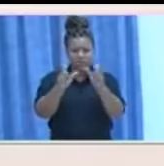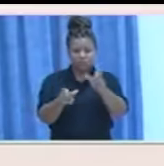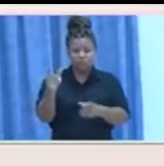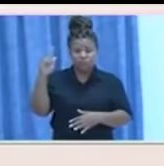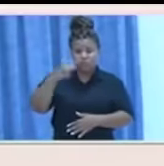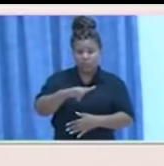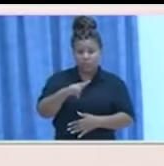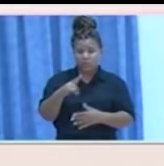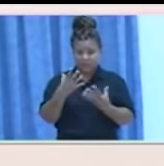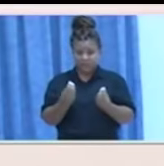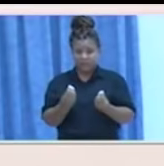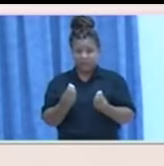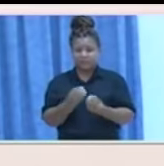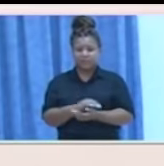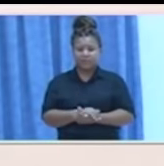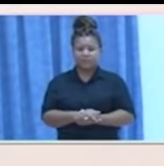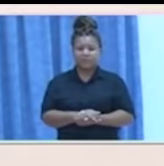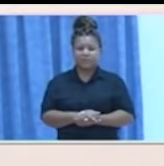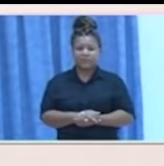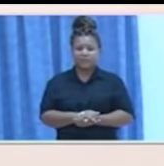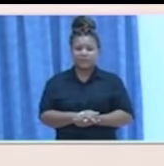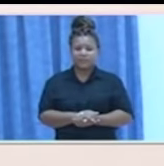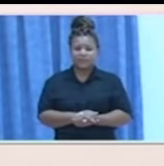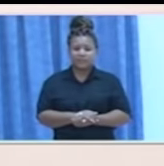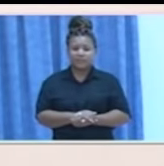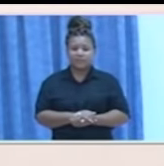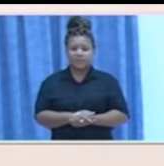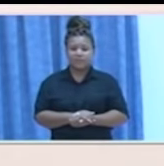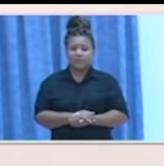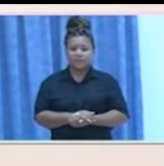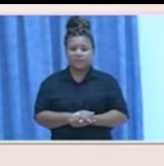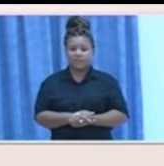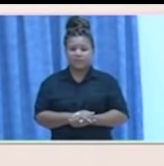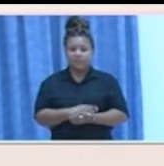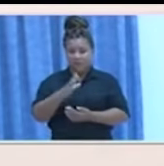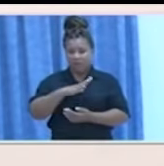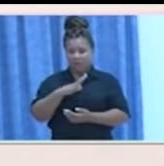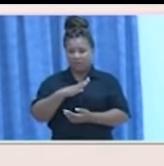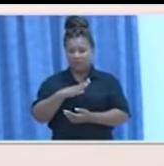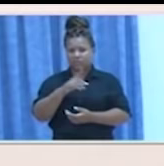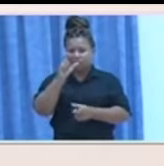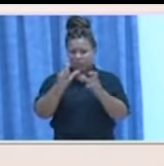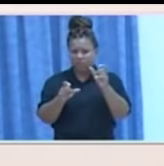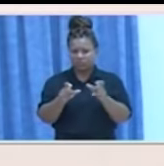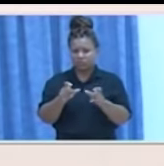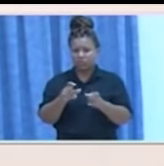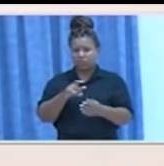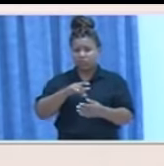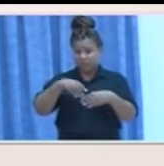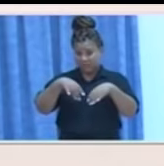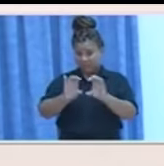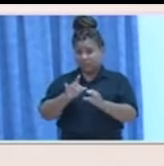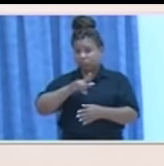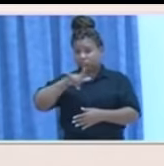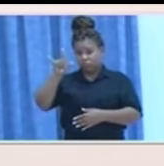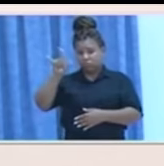de retourner, qui dehors. Mais ça qui m'a connaissé qu'il y en a un Belgian Airline qui peut venir aujourd'hui, 9h du soir. Il